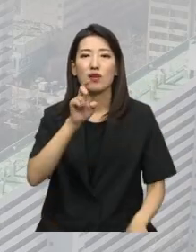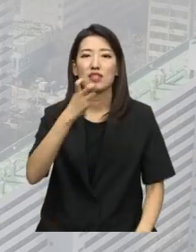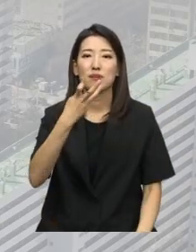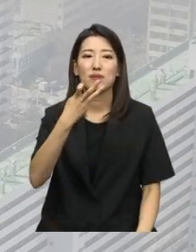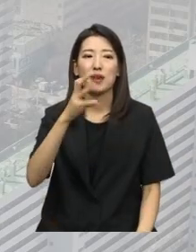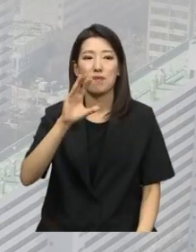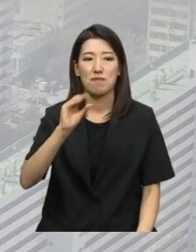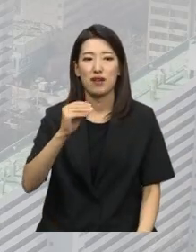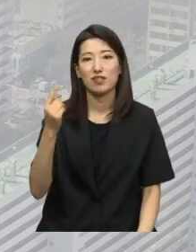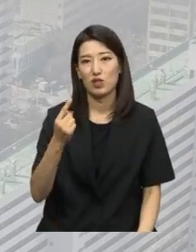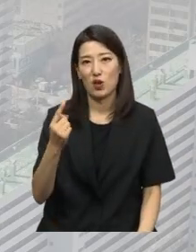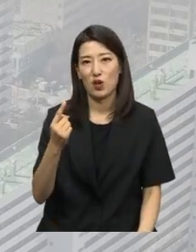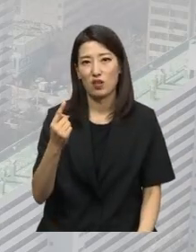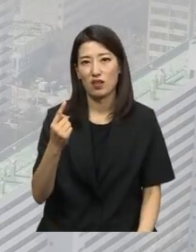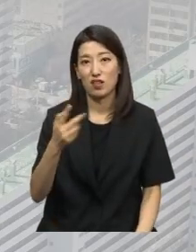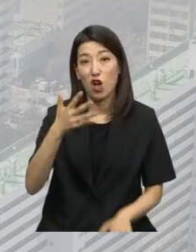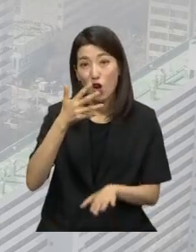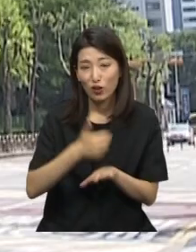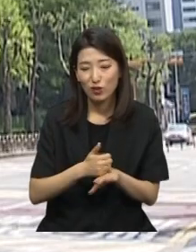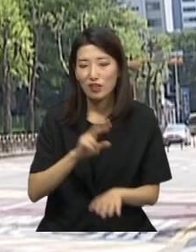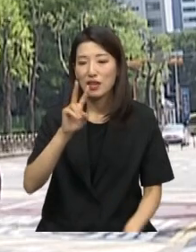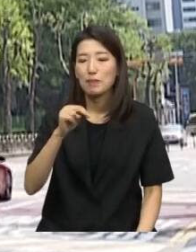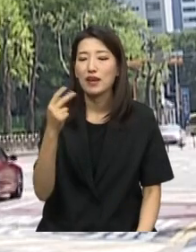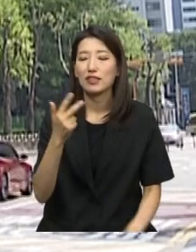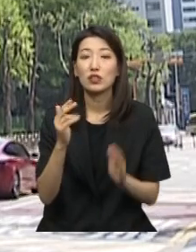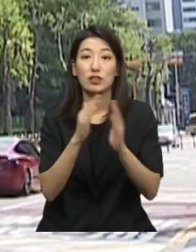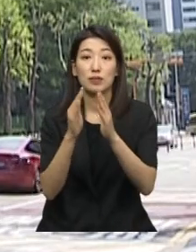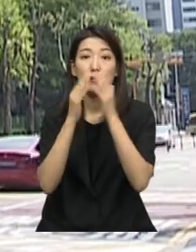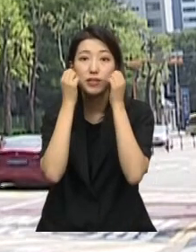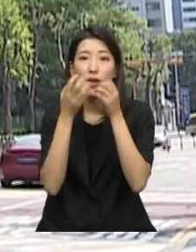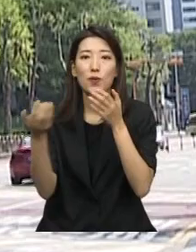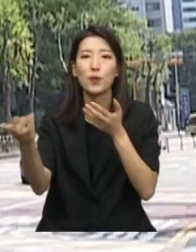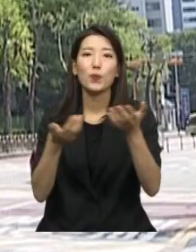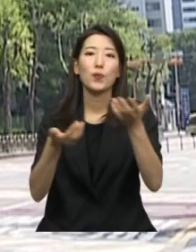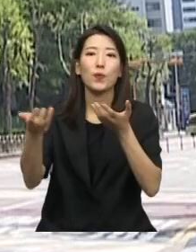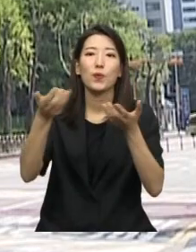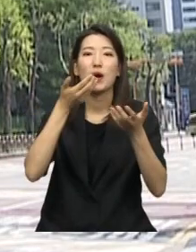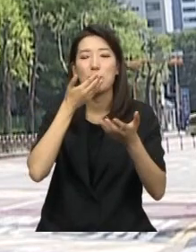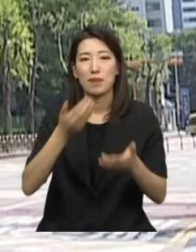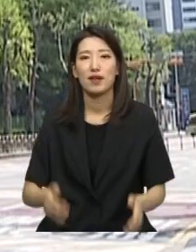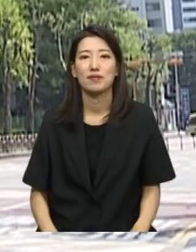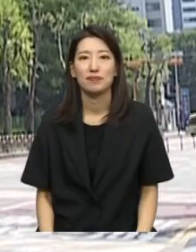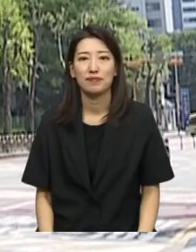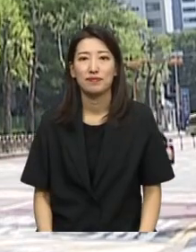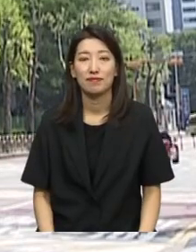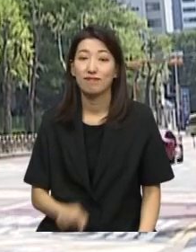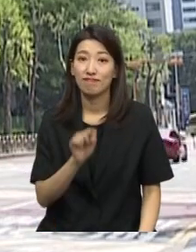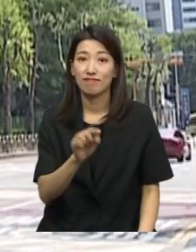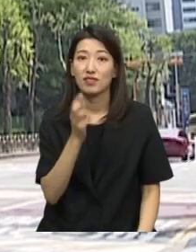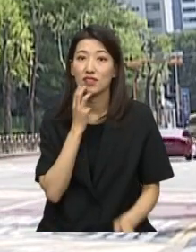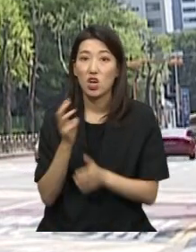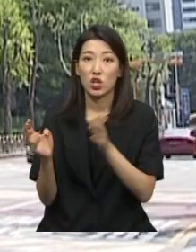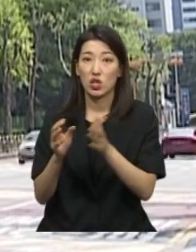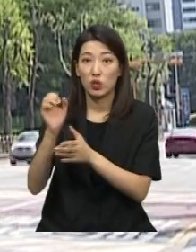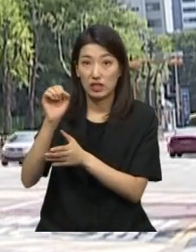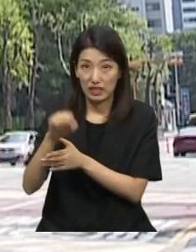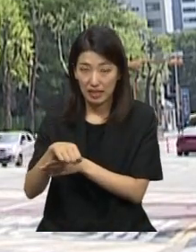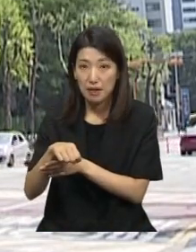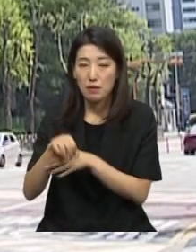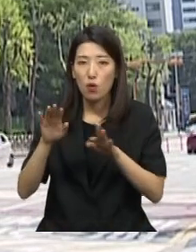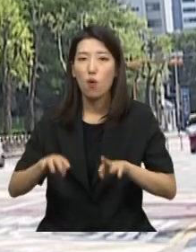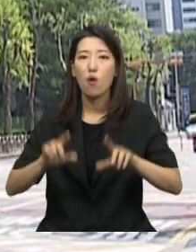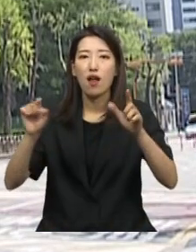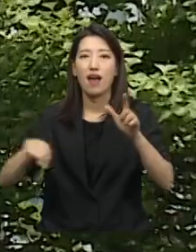27,5 더 늘어날 전망입니다 이번 기본 계획안은 주민공람과 승인을 거쳐 올해 안에